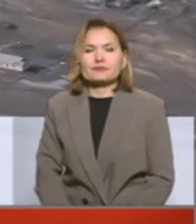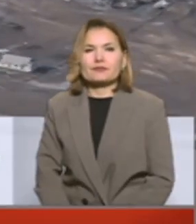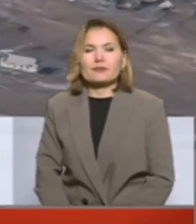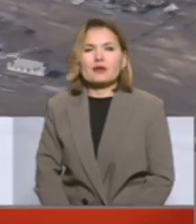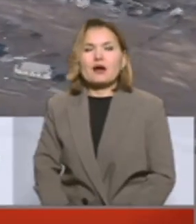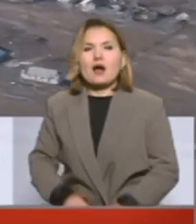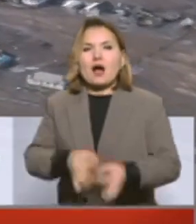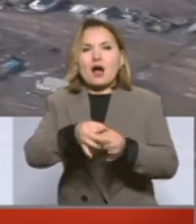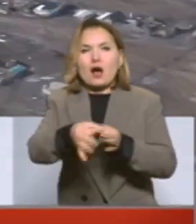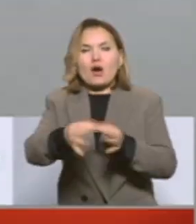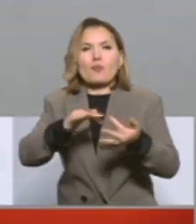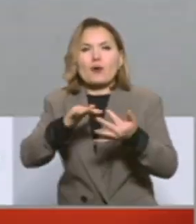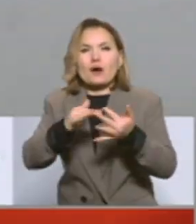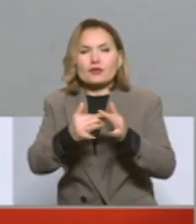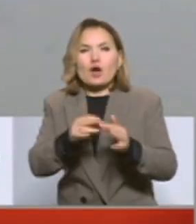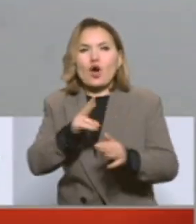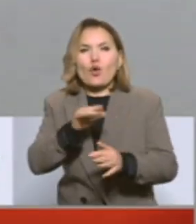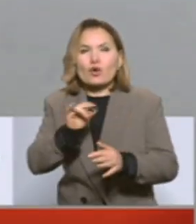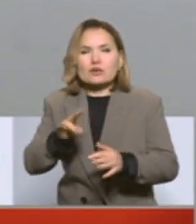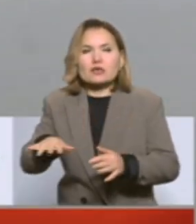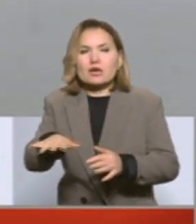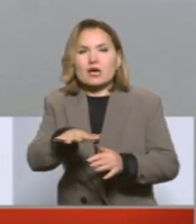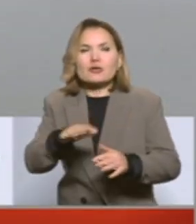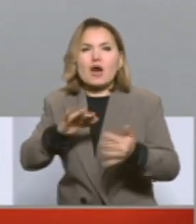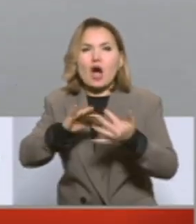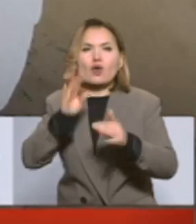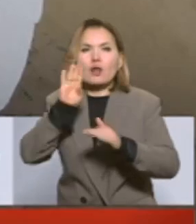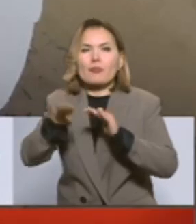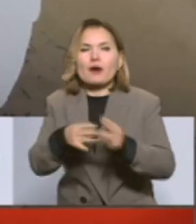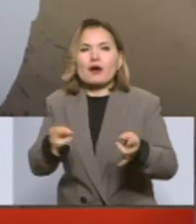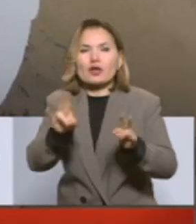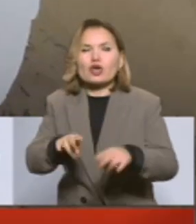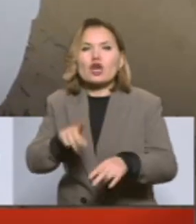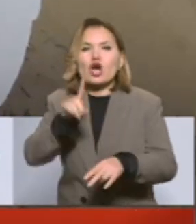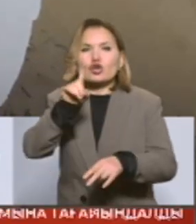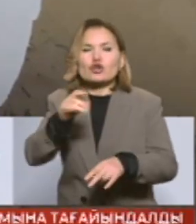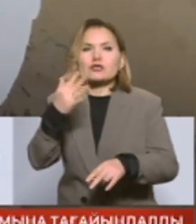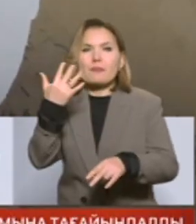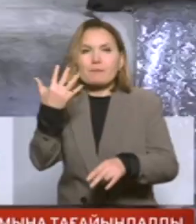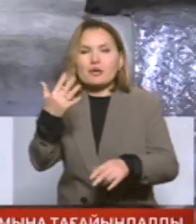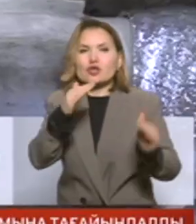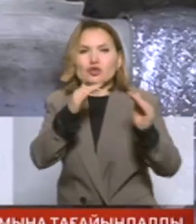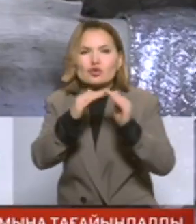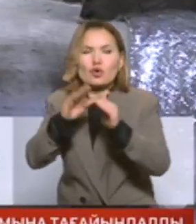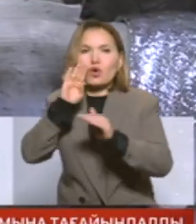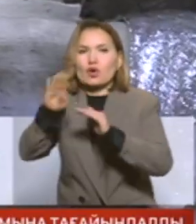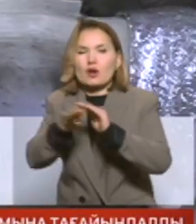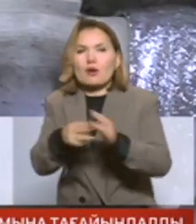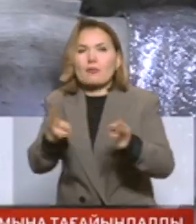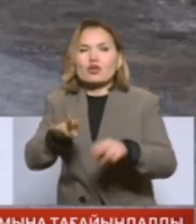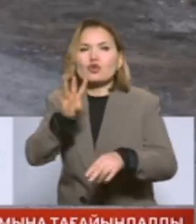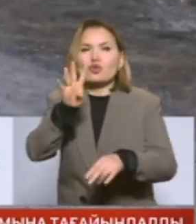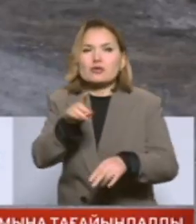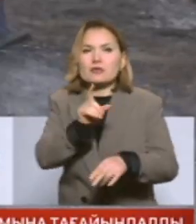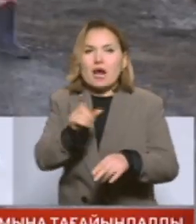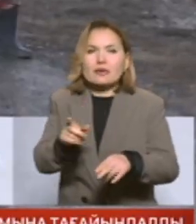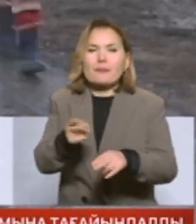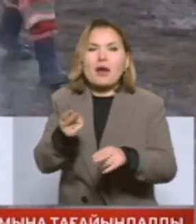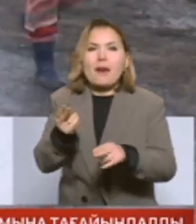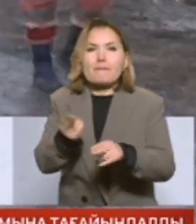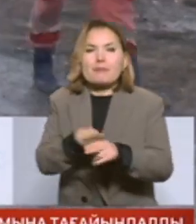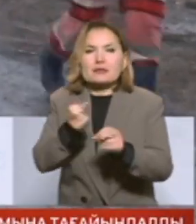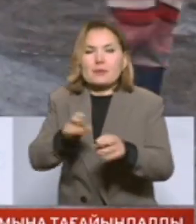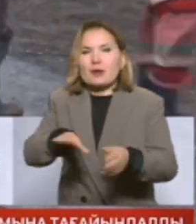Аққозы ауылды округіне қарасты Қоржын ауылы тұтас су ортасында қалды. Ауылдағы 105 үйге су кіріп, 400-ге адам мектепке көшірілді. Кейін тұрғындар